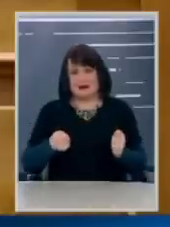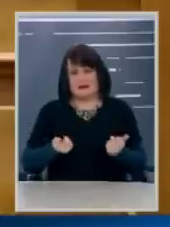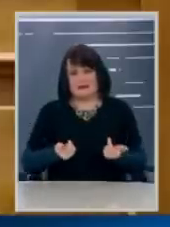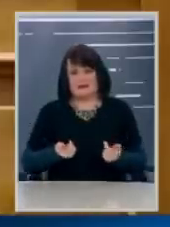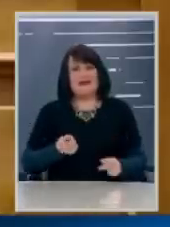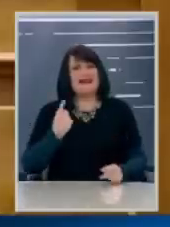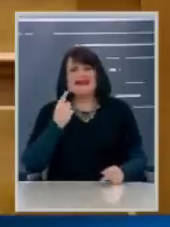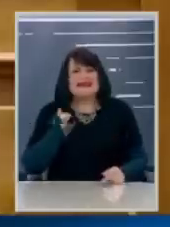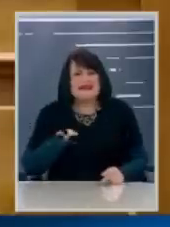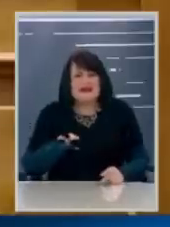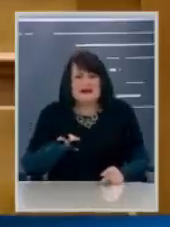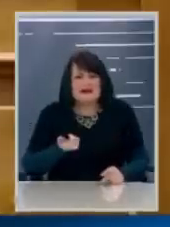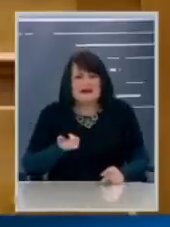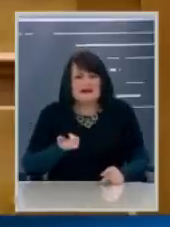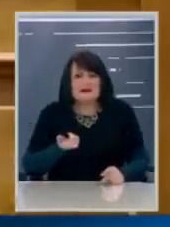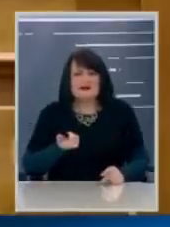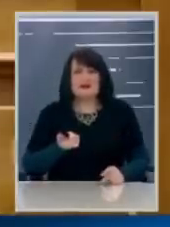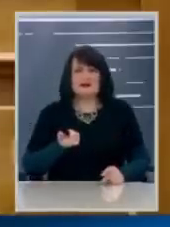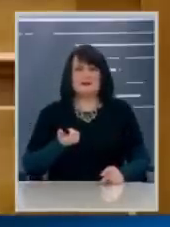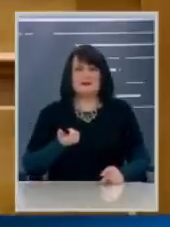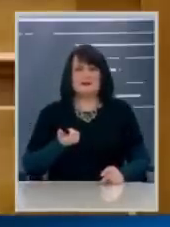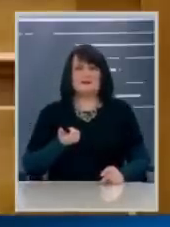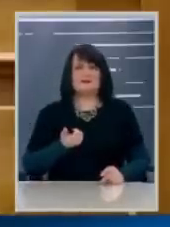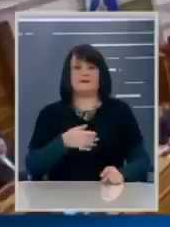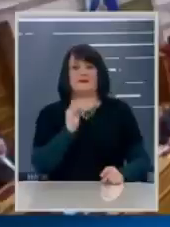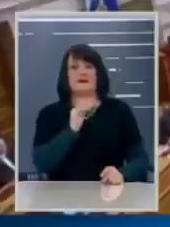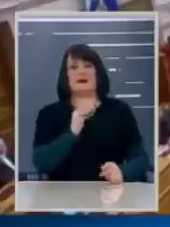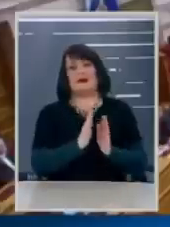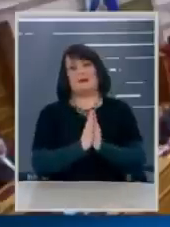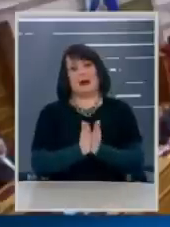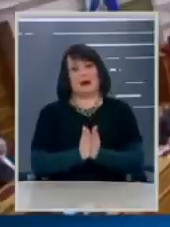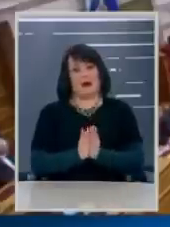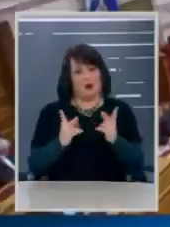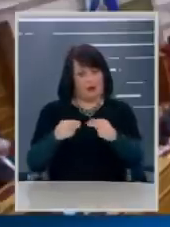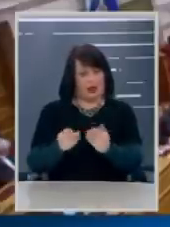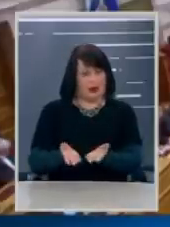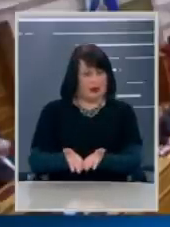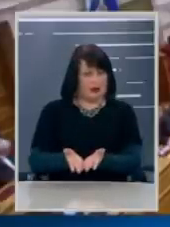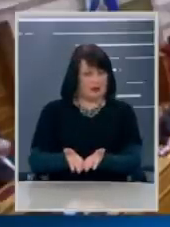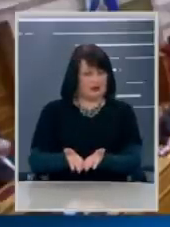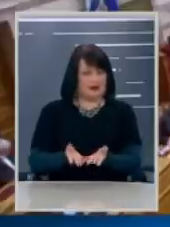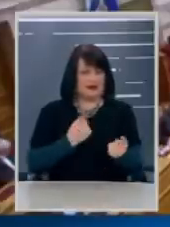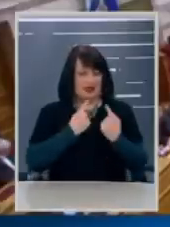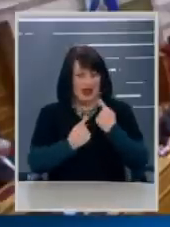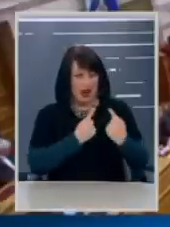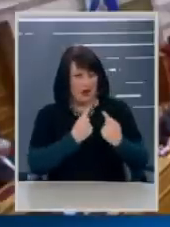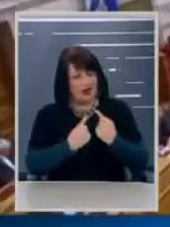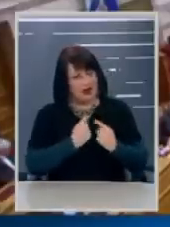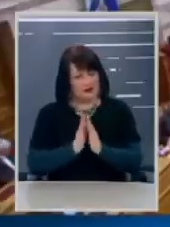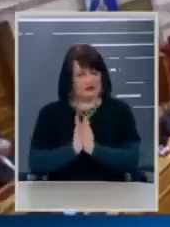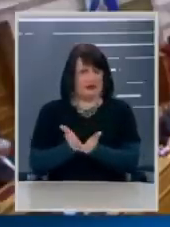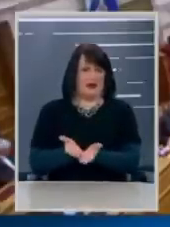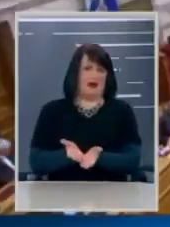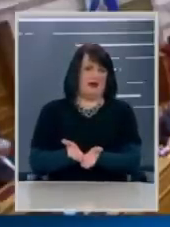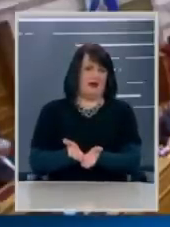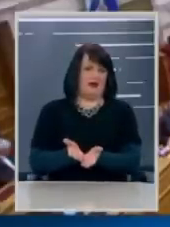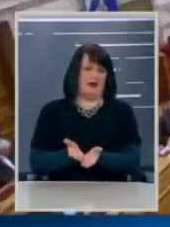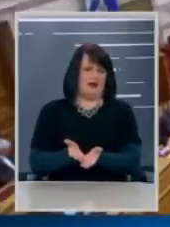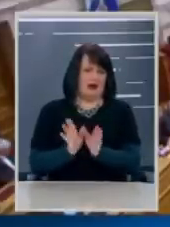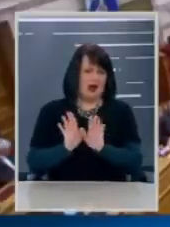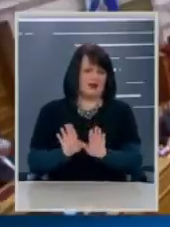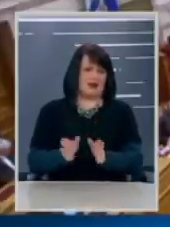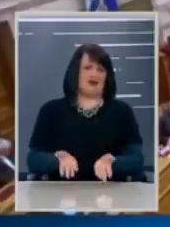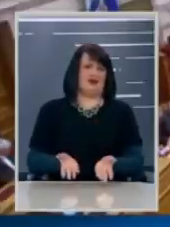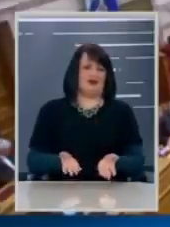Πώς? Κύριε Μπαλαούρα, μην προχωράτε τόσο πολύ. Σας παρακαλώ. Τα μέτρα, αφήστε τα